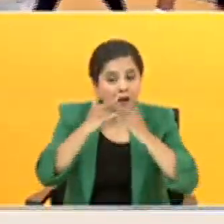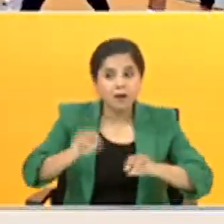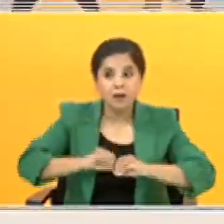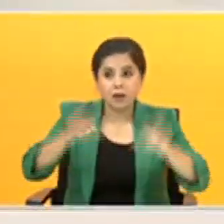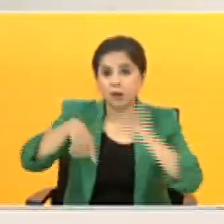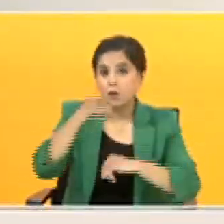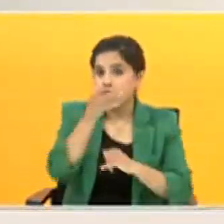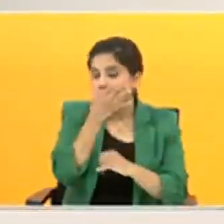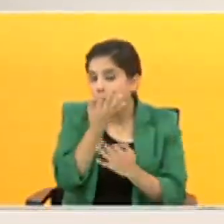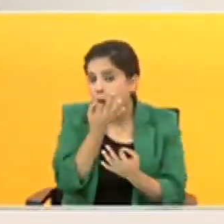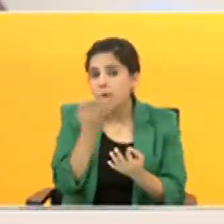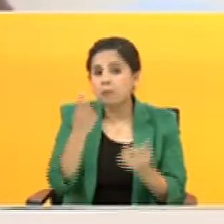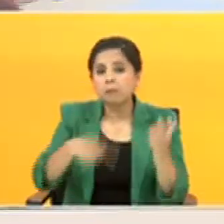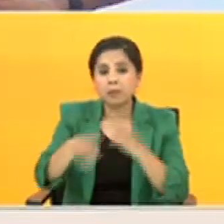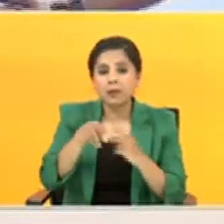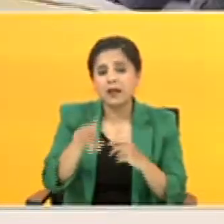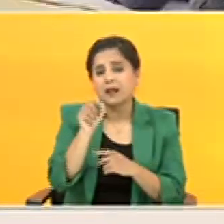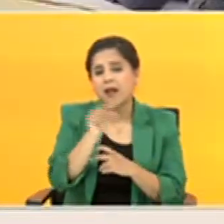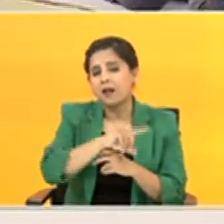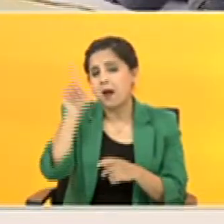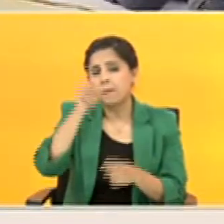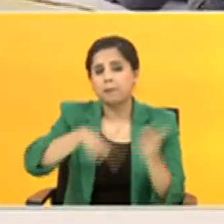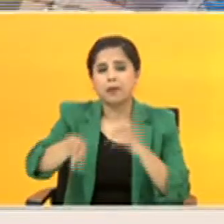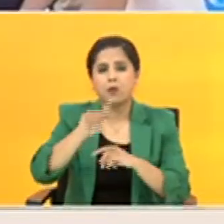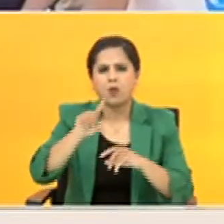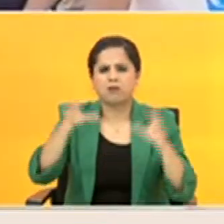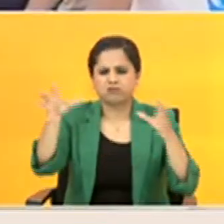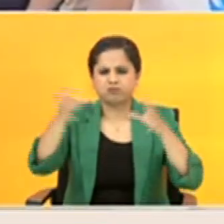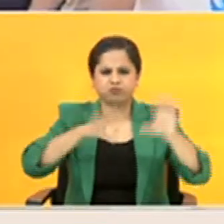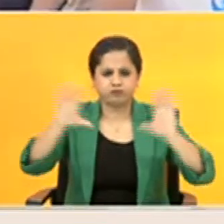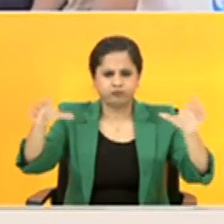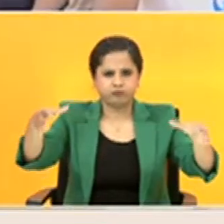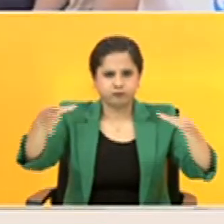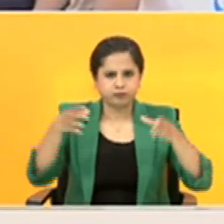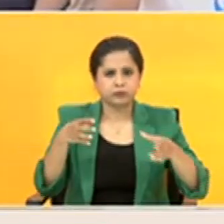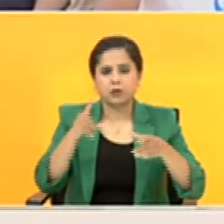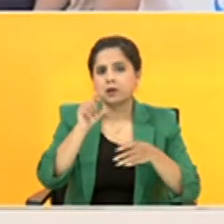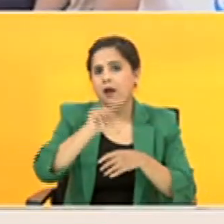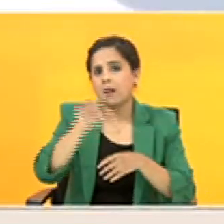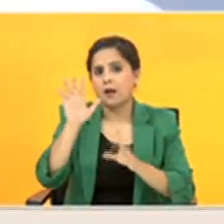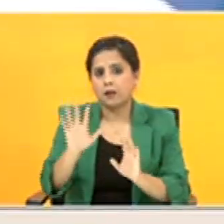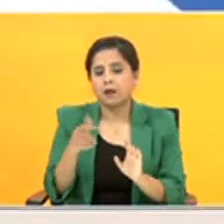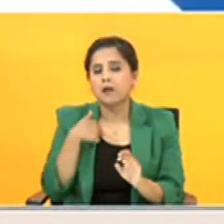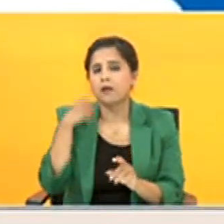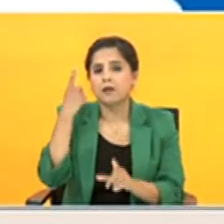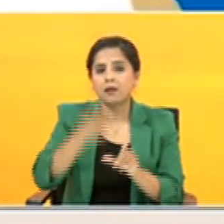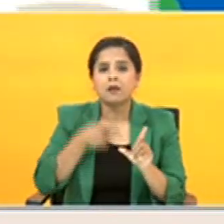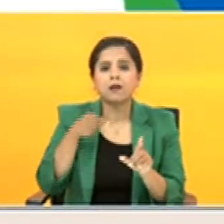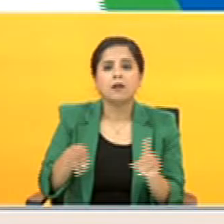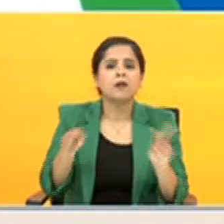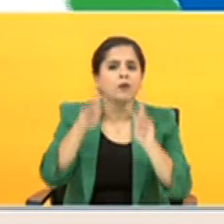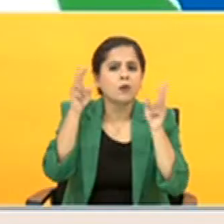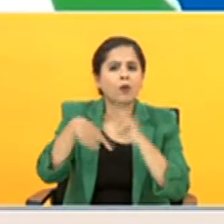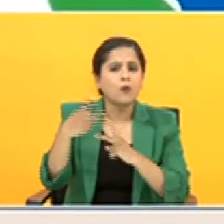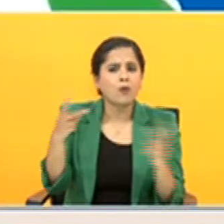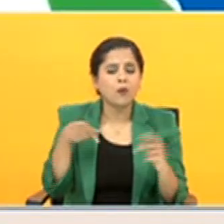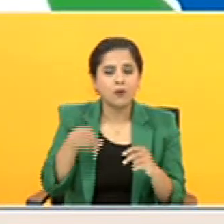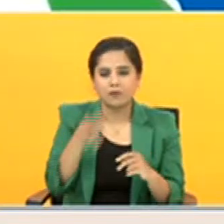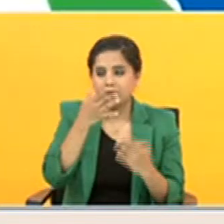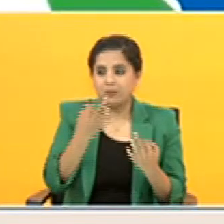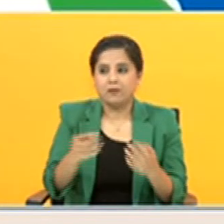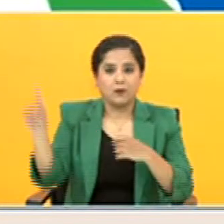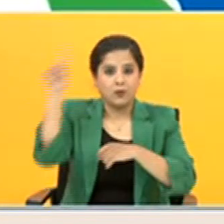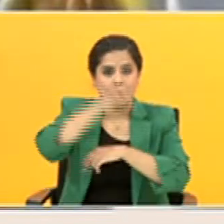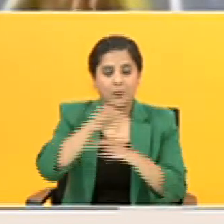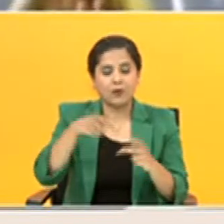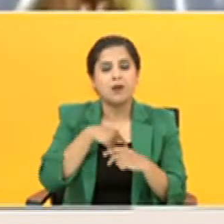करने वाले 10 लाख लोगों का एक पूल बनाया जा रहा है। मुझे इस वर्ष विशाखापत्तनम में योग दिवस कार्यक्रम